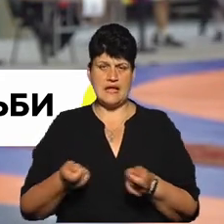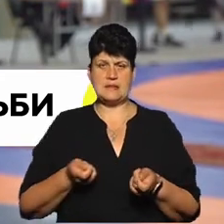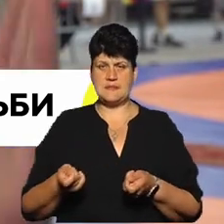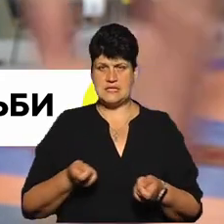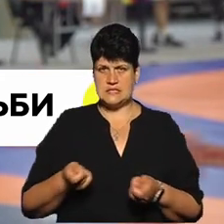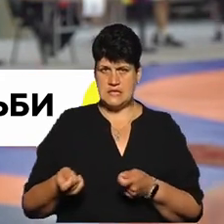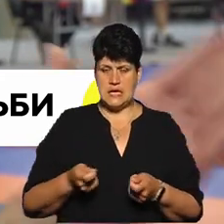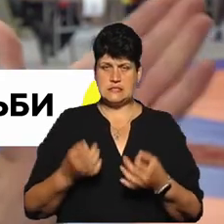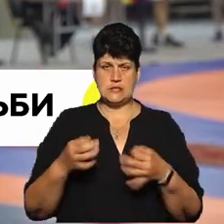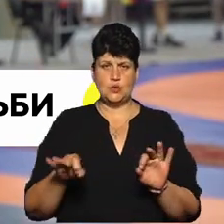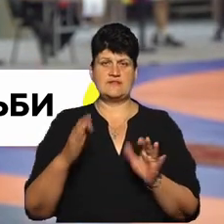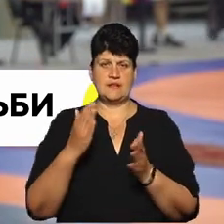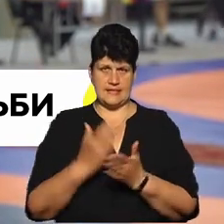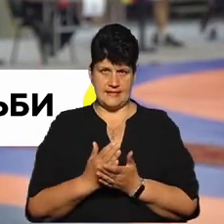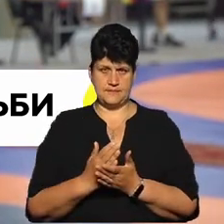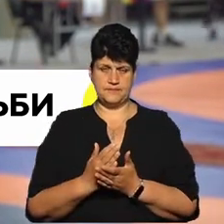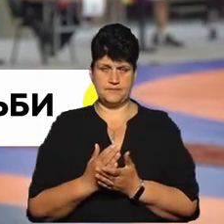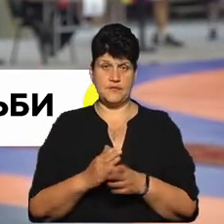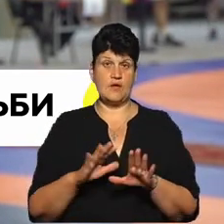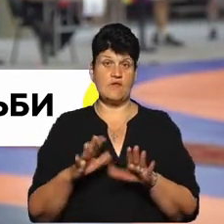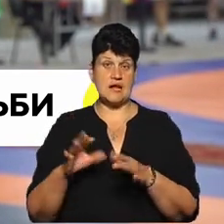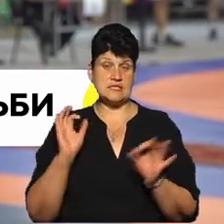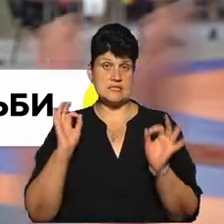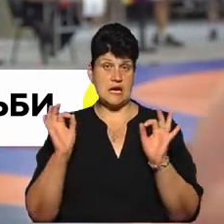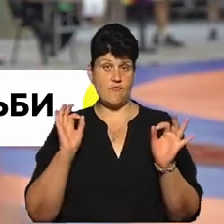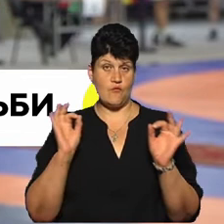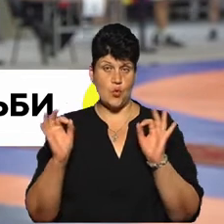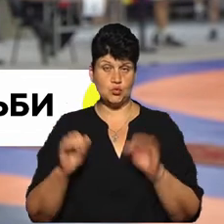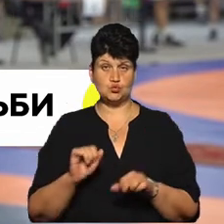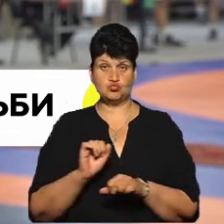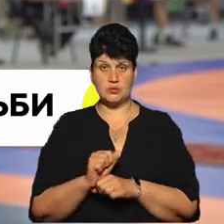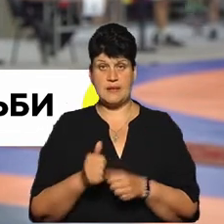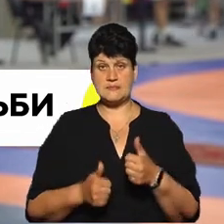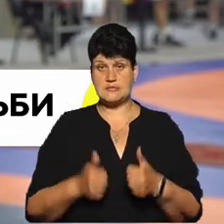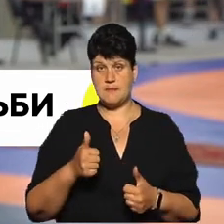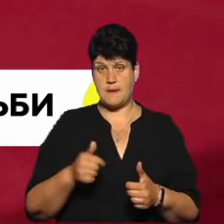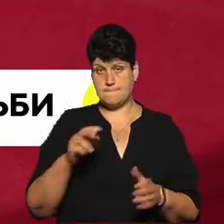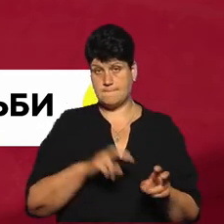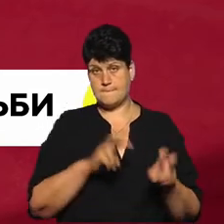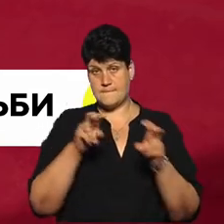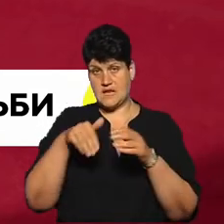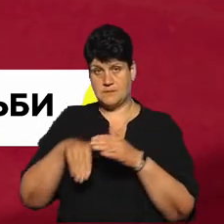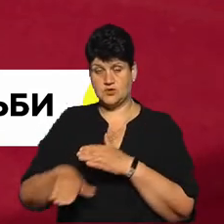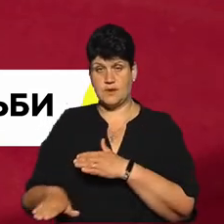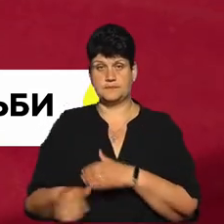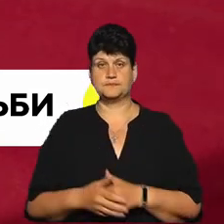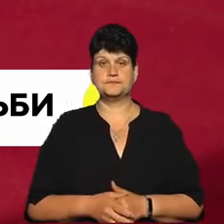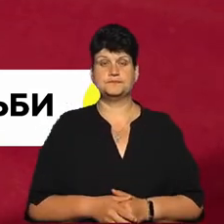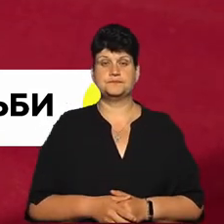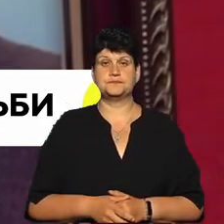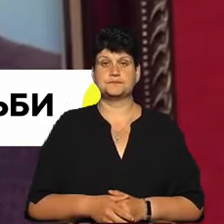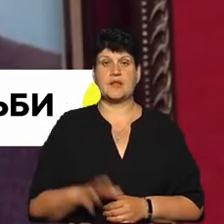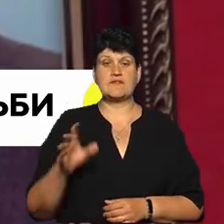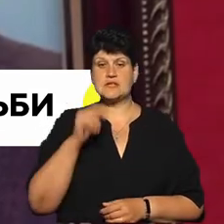є. В разі тривоги зупиняємо змагання і переміщаємося в ці бомбосховище. Всеукраїнський турнір